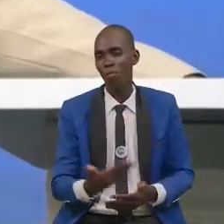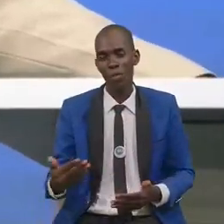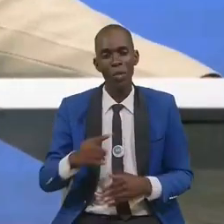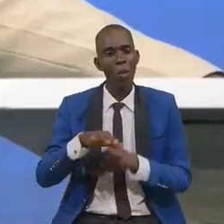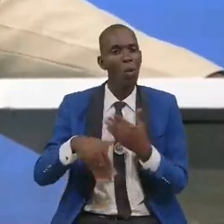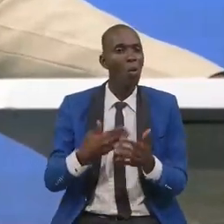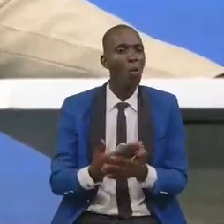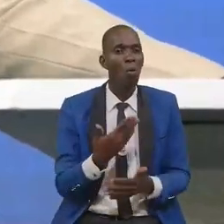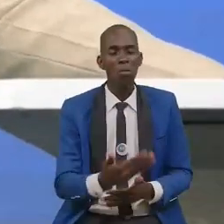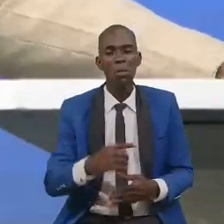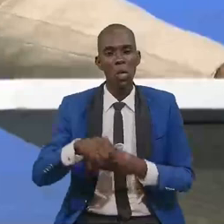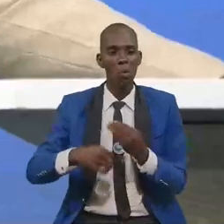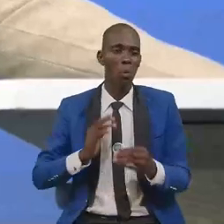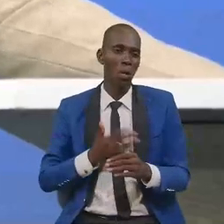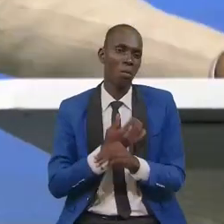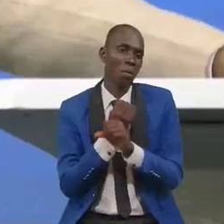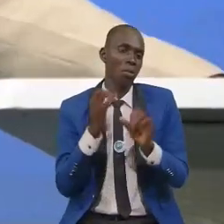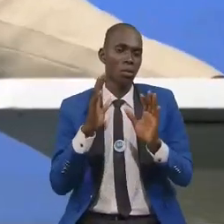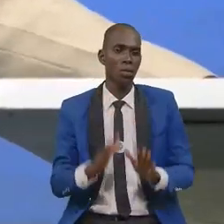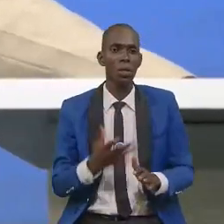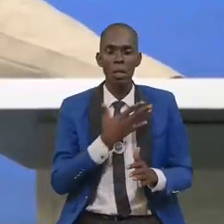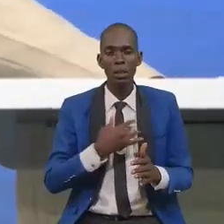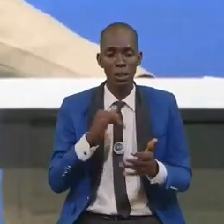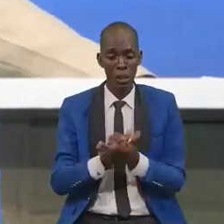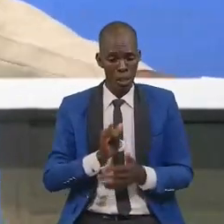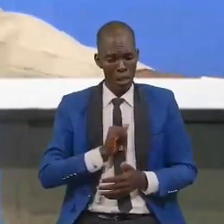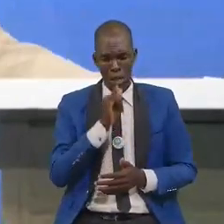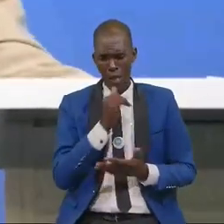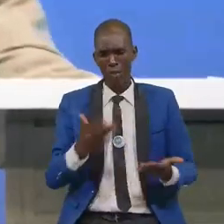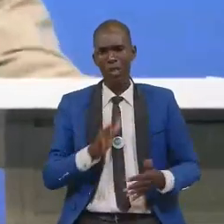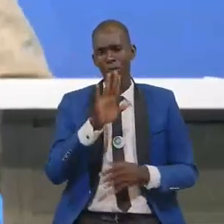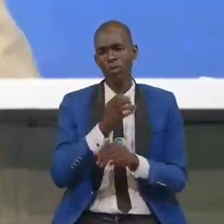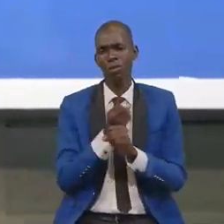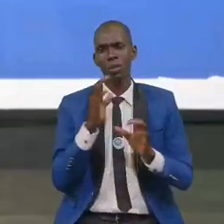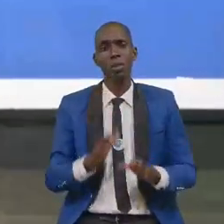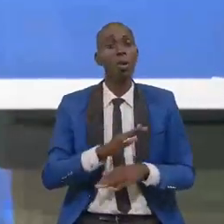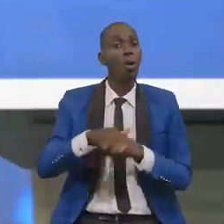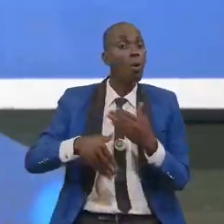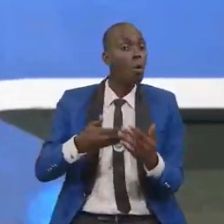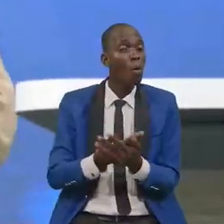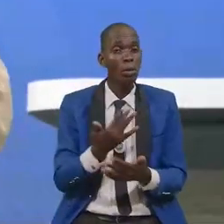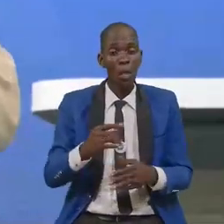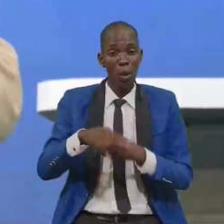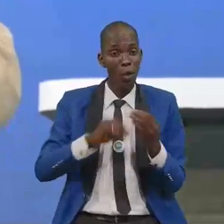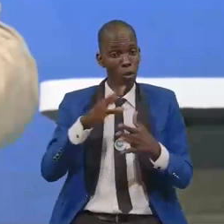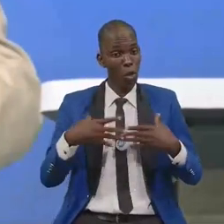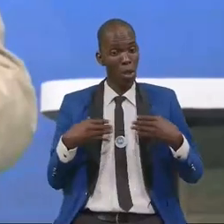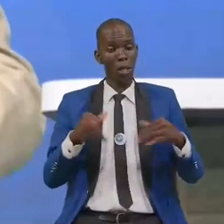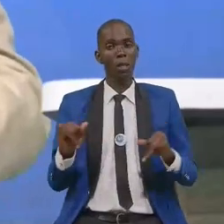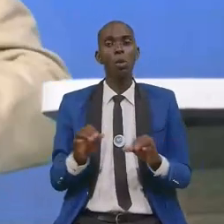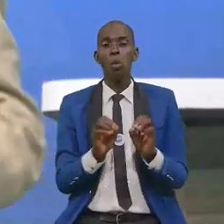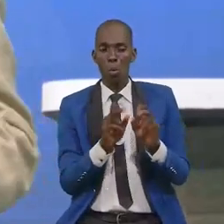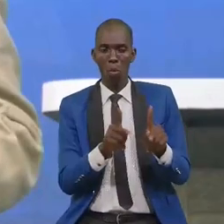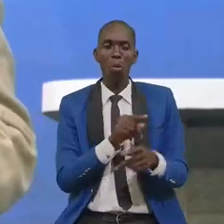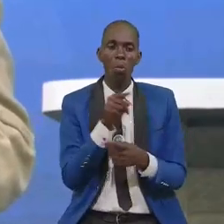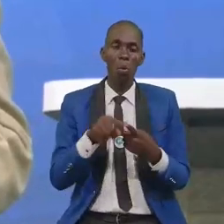salut il a dit je suis là je suis votre Sauveur tout sur votre guérison d'accord quand le Messie sera